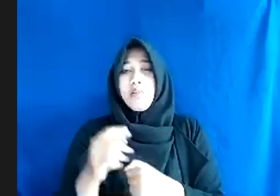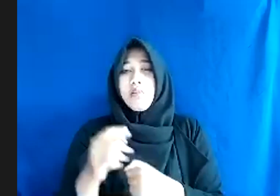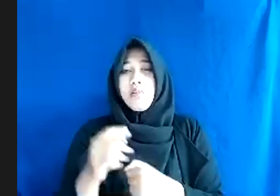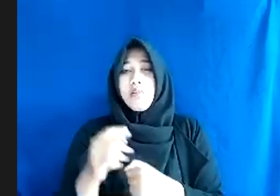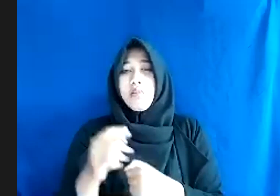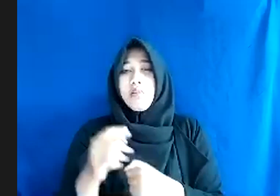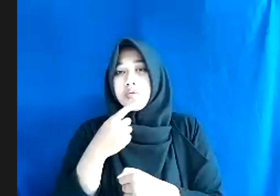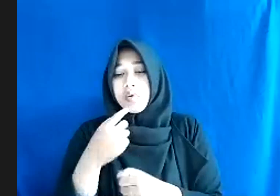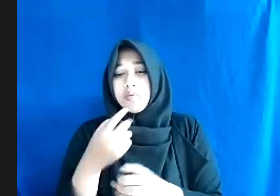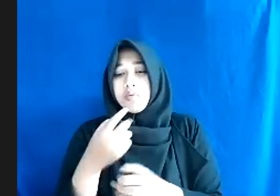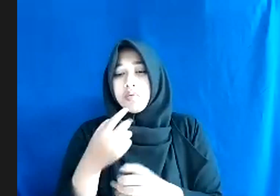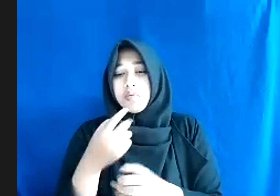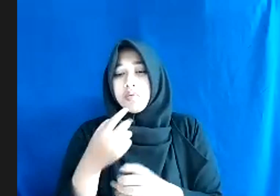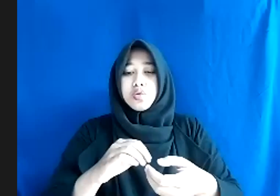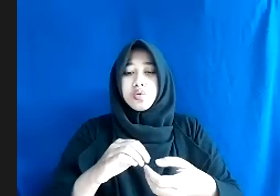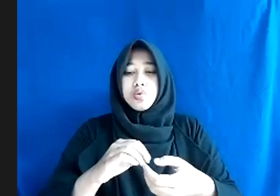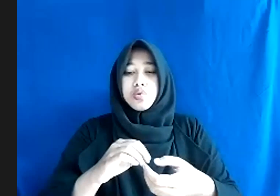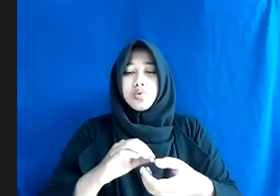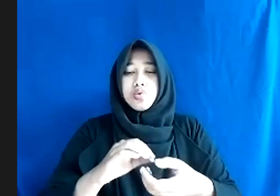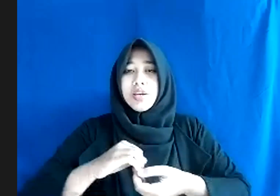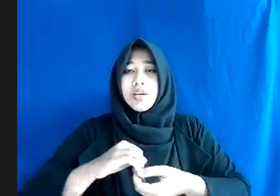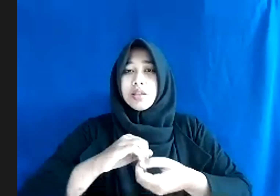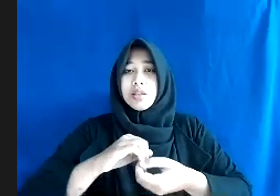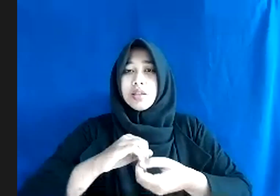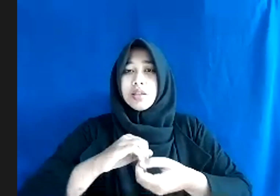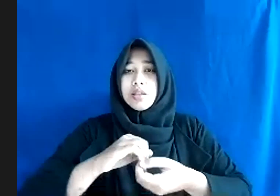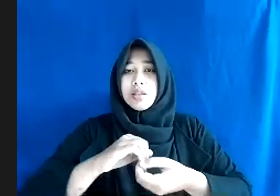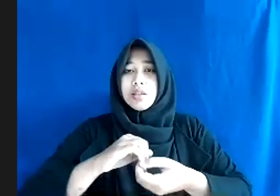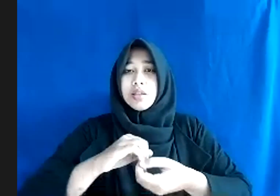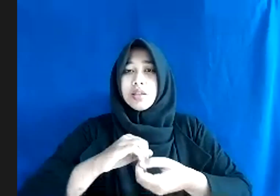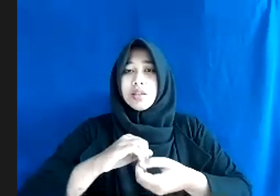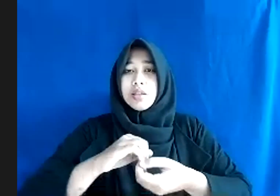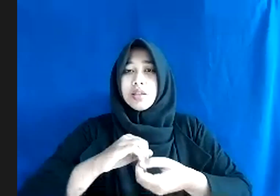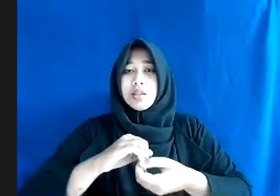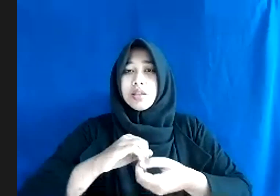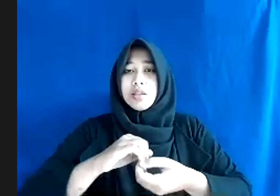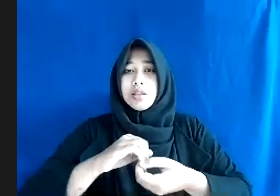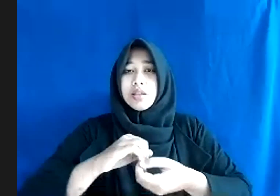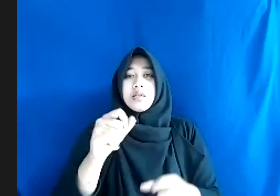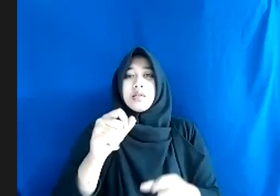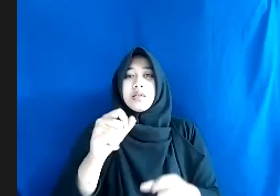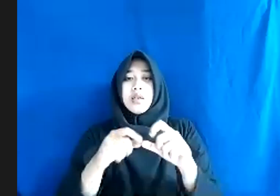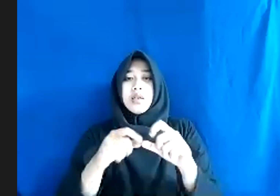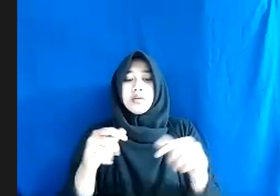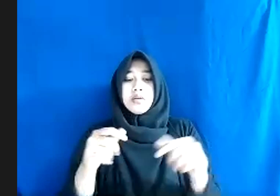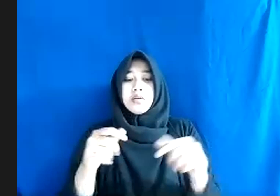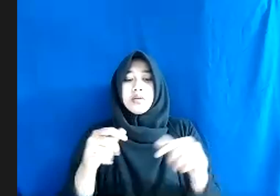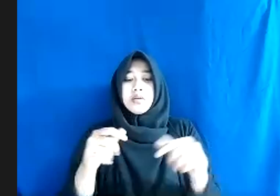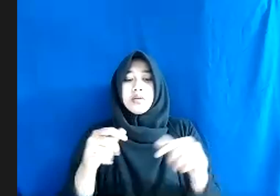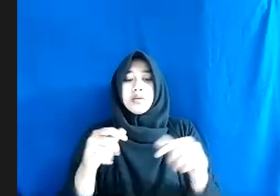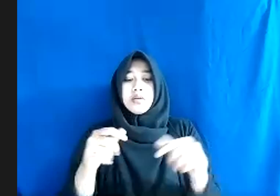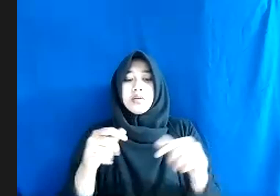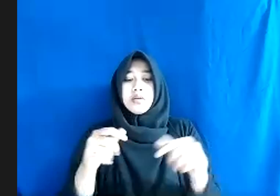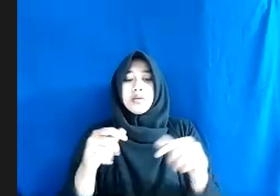Maka kebertahanan atas atau resiliensi atas bagaimana menghubungkan antara petani langsung dengan pembeli itu